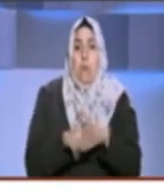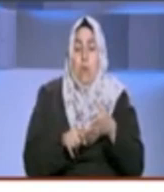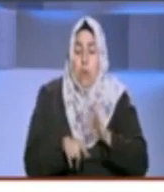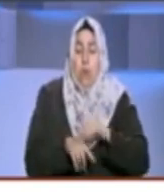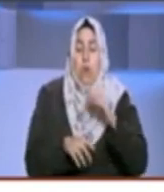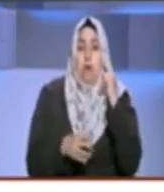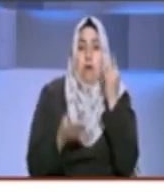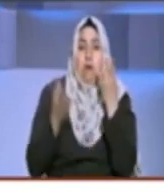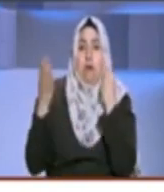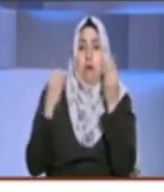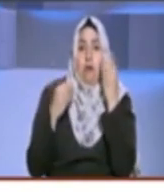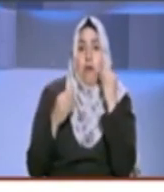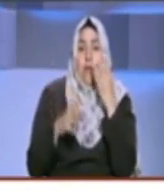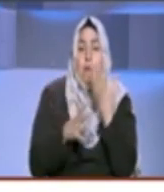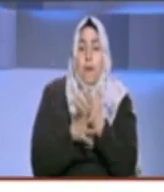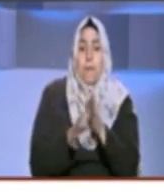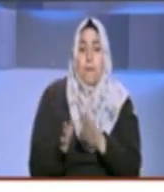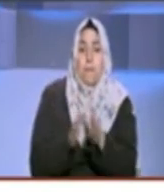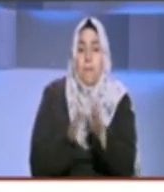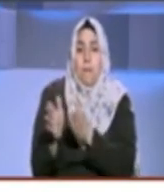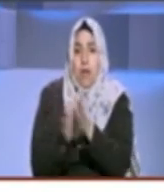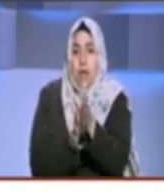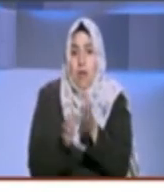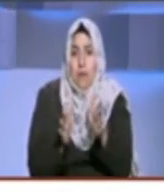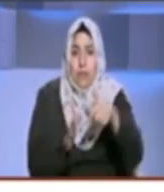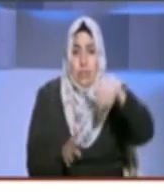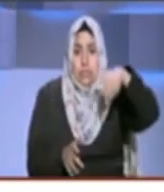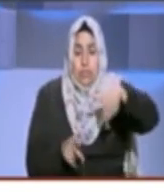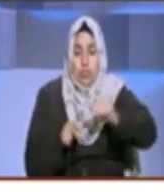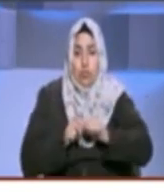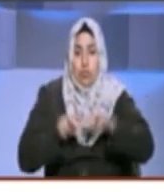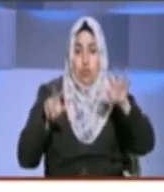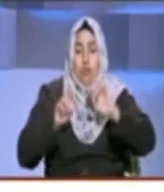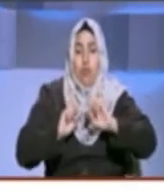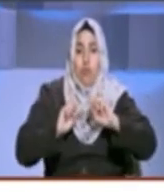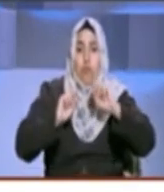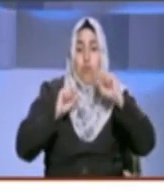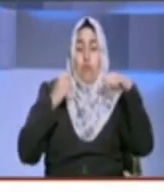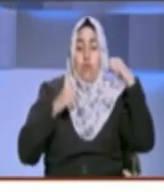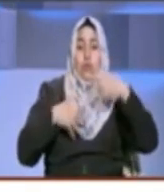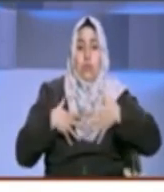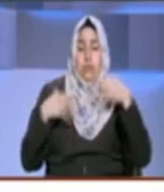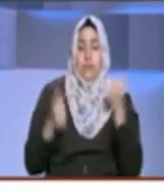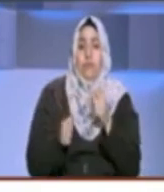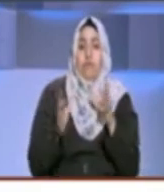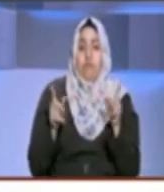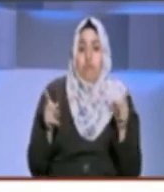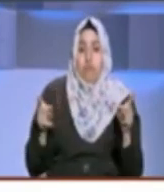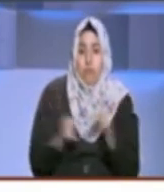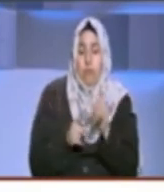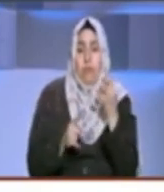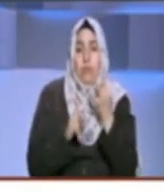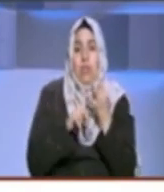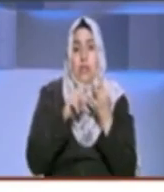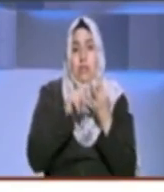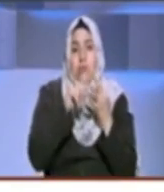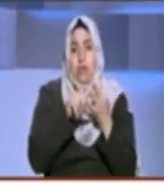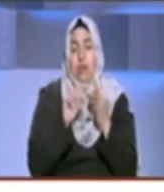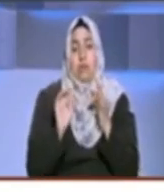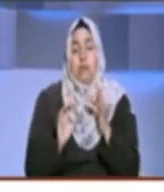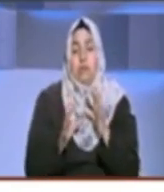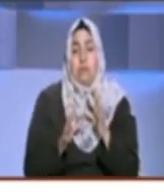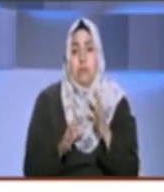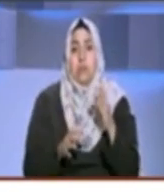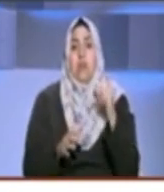لهذه المحاور الستة اللي اتنشرت من وزارة الصحة؟ نقدر نلخصها في ثلاث حاجات، يعني هي حاجات ليها علاقة بالأفراد